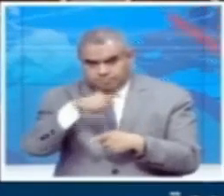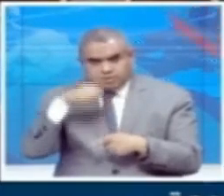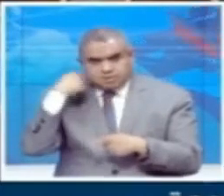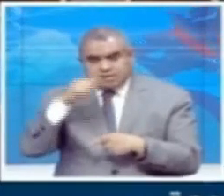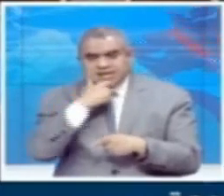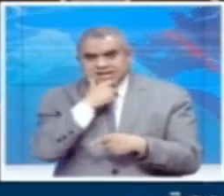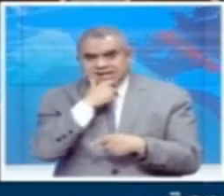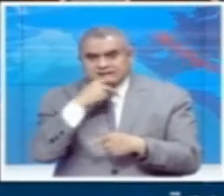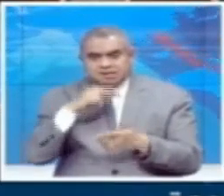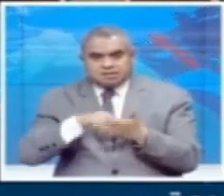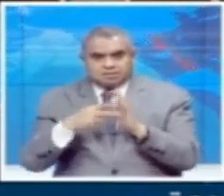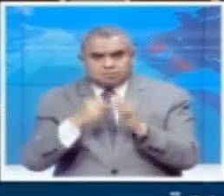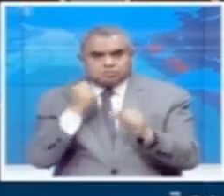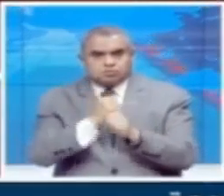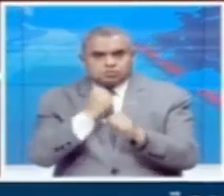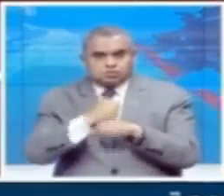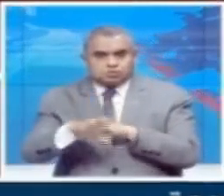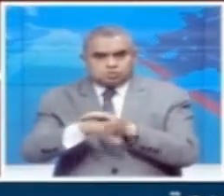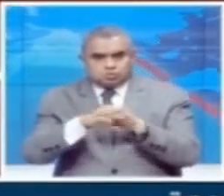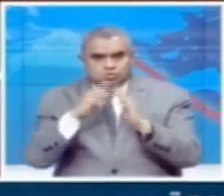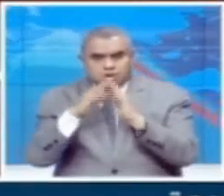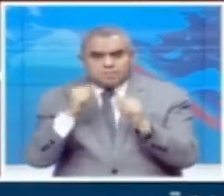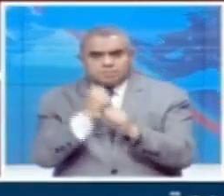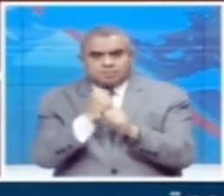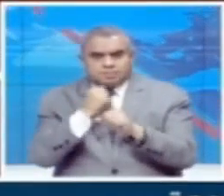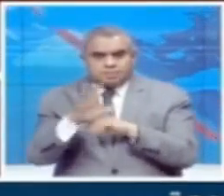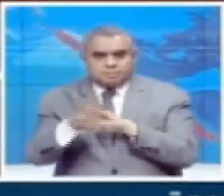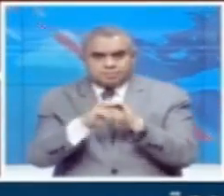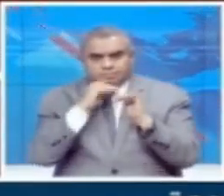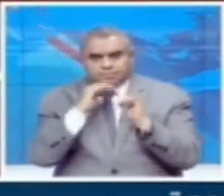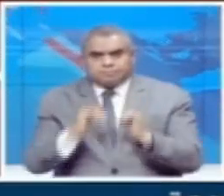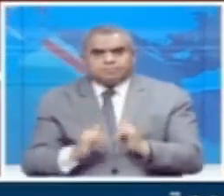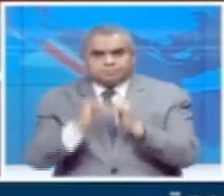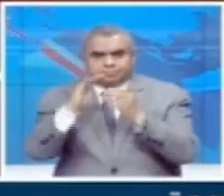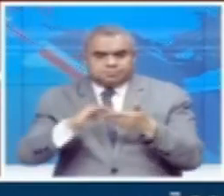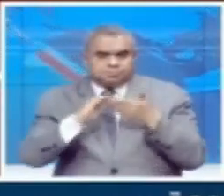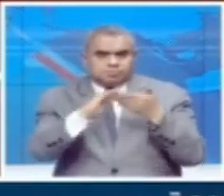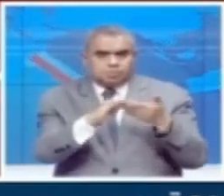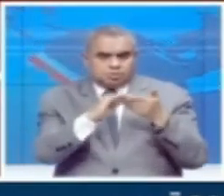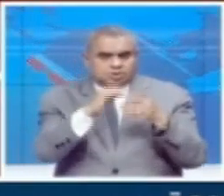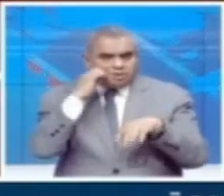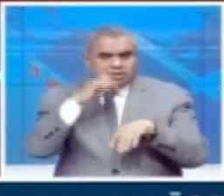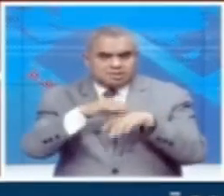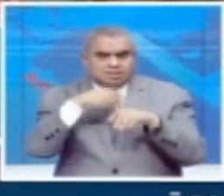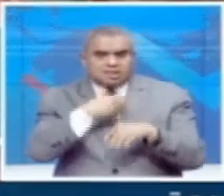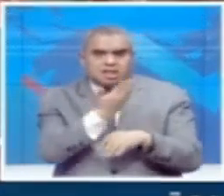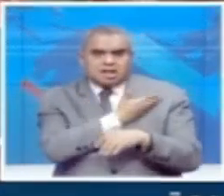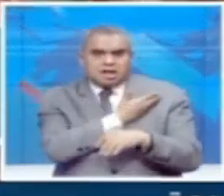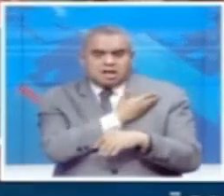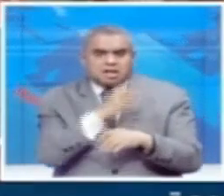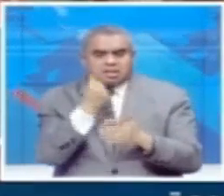البريطاني بالجهود المصرية المبذولة من أجل دخول المساعدات لقطاع غزة،